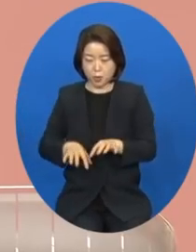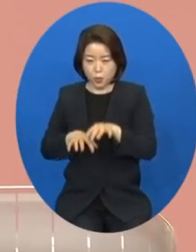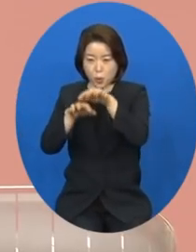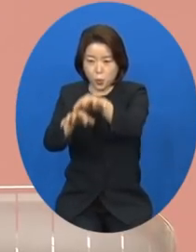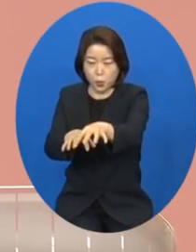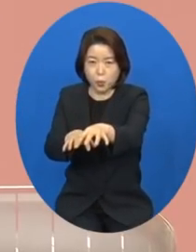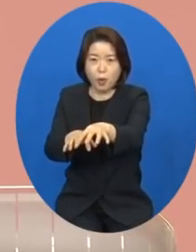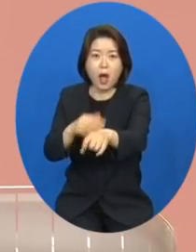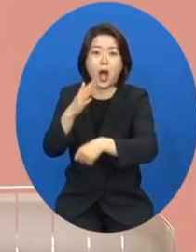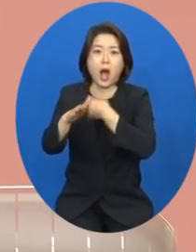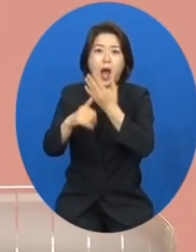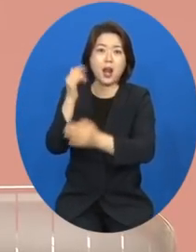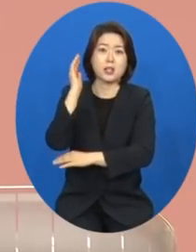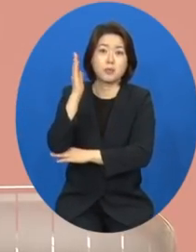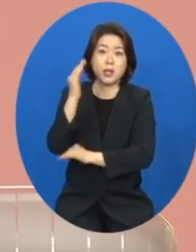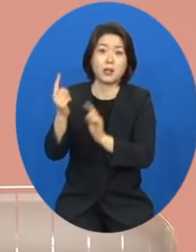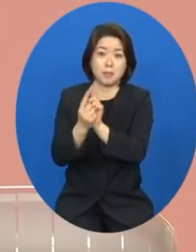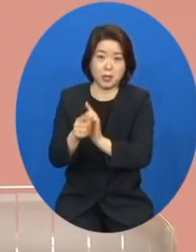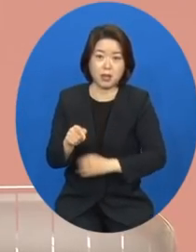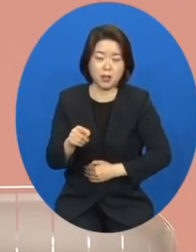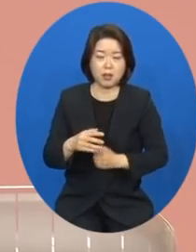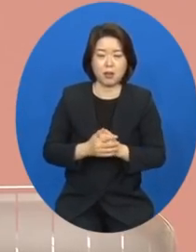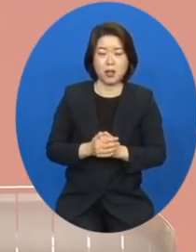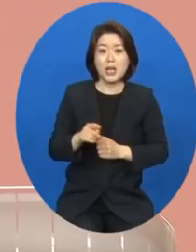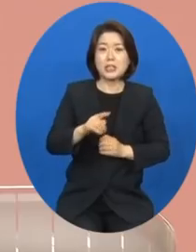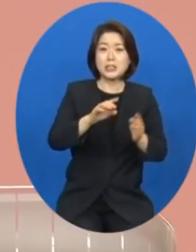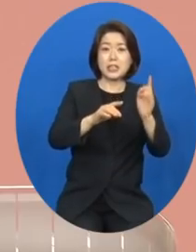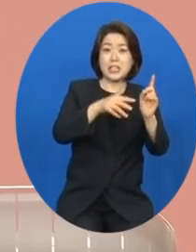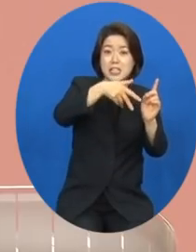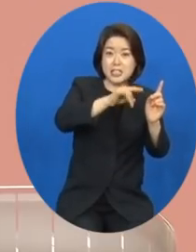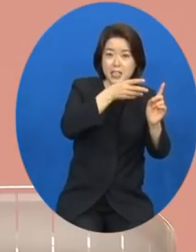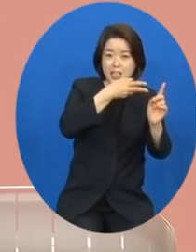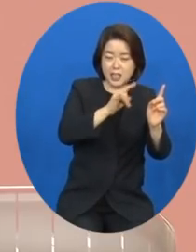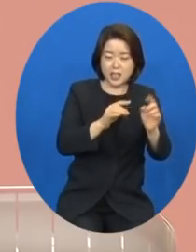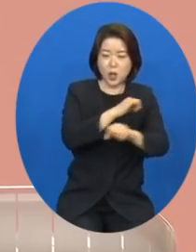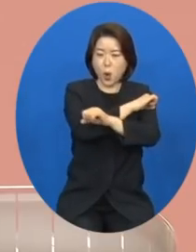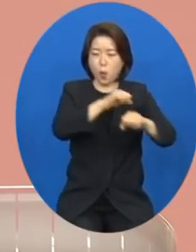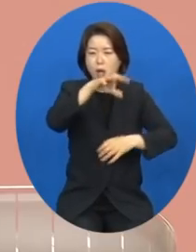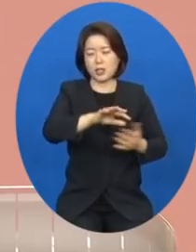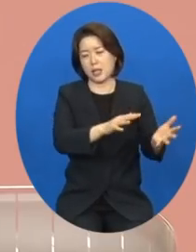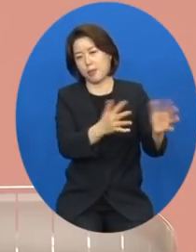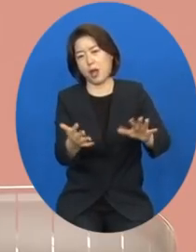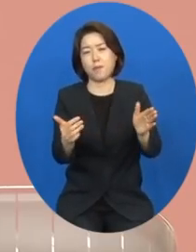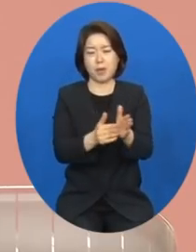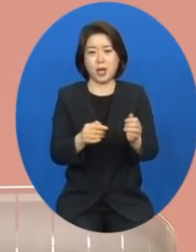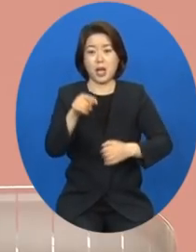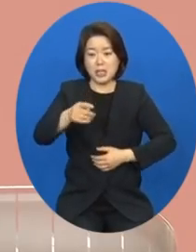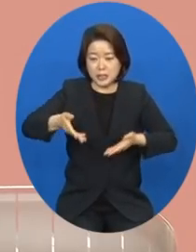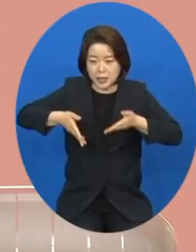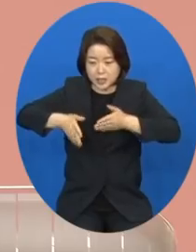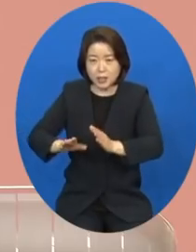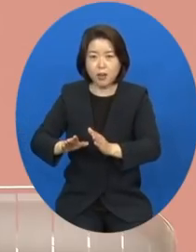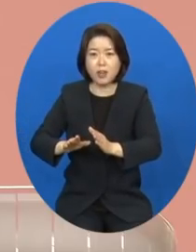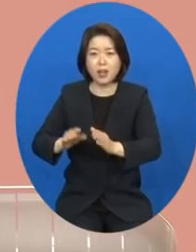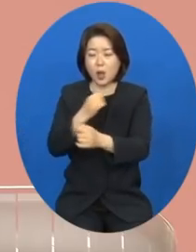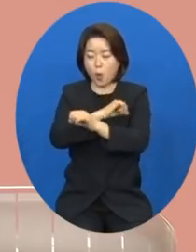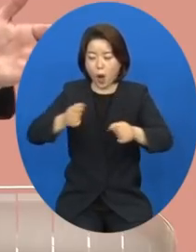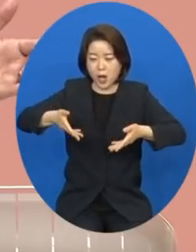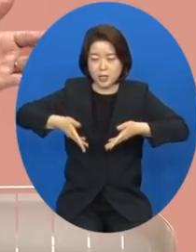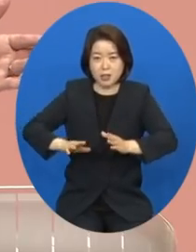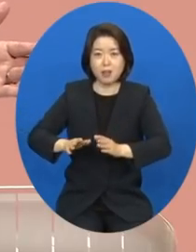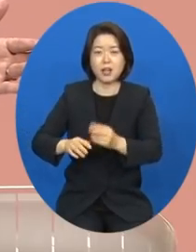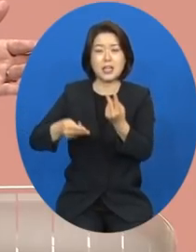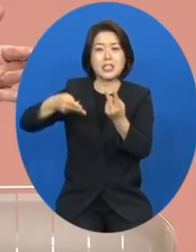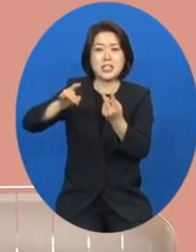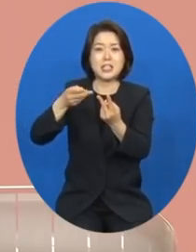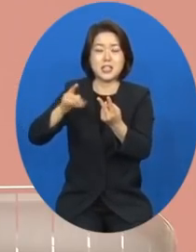이야기에요 근데 이 세대는 다 죽었으며 광야에서 죽고 광야에서 태어난 출애굽의 이 세 배가 있어요 이 세대가 지금 요단강을